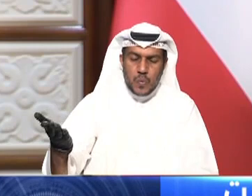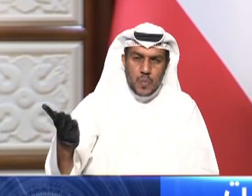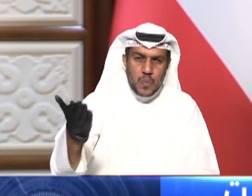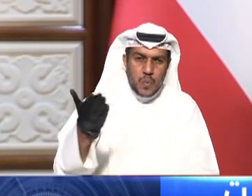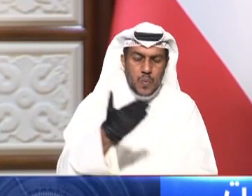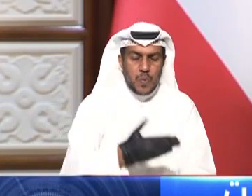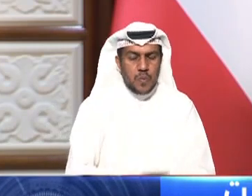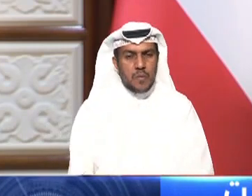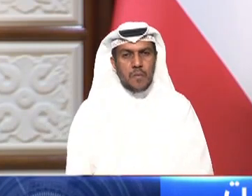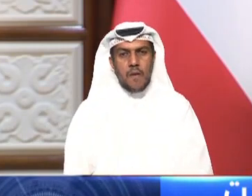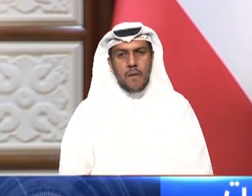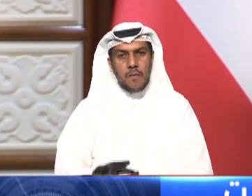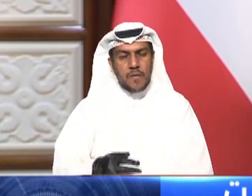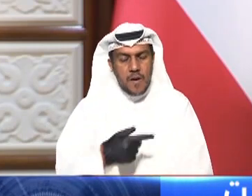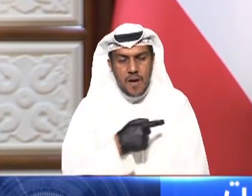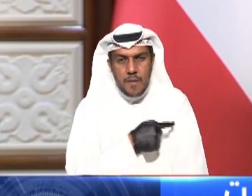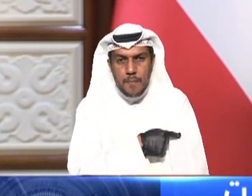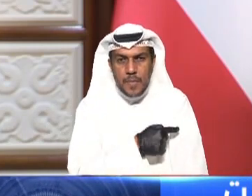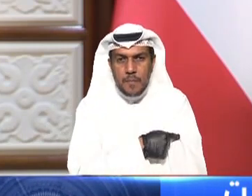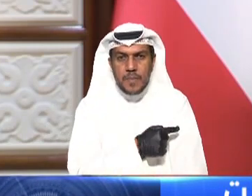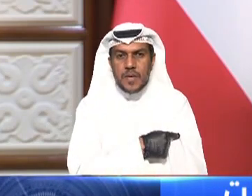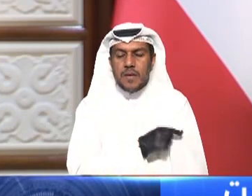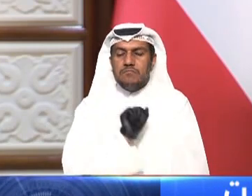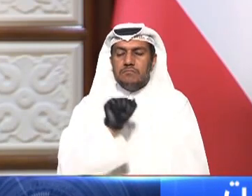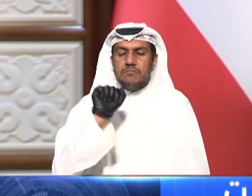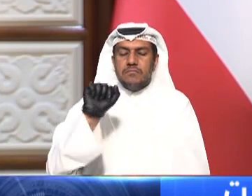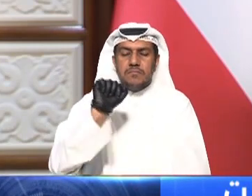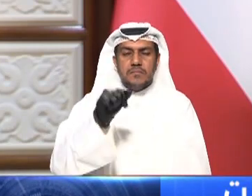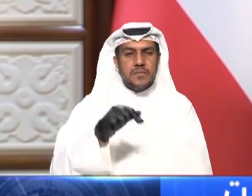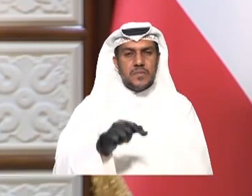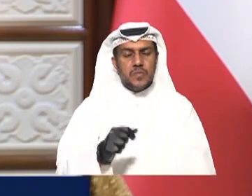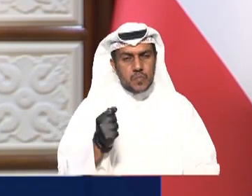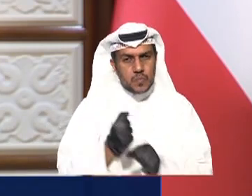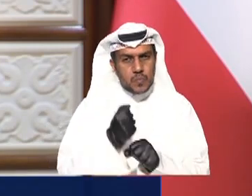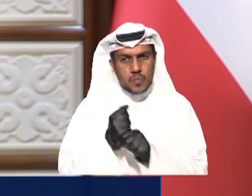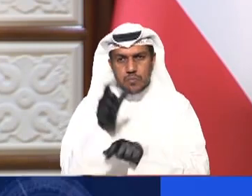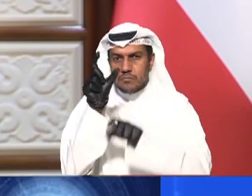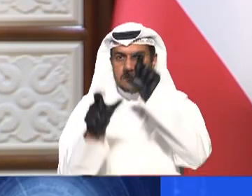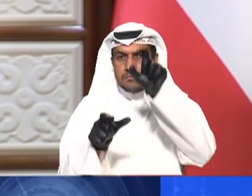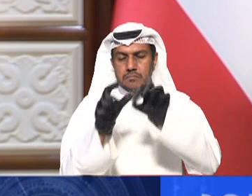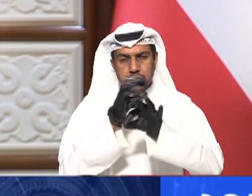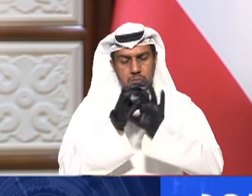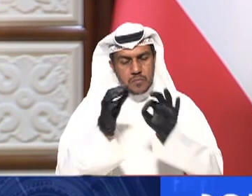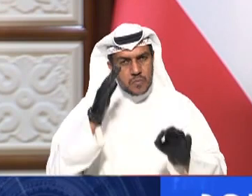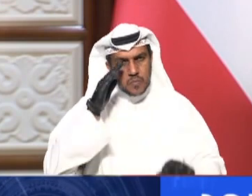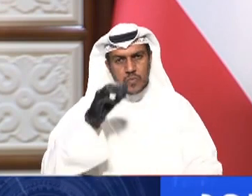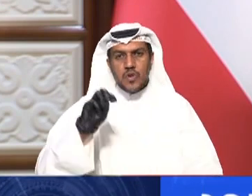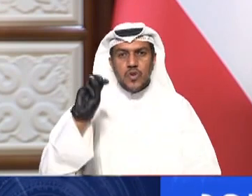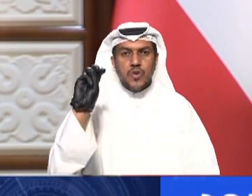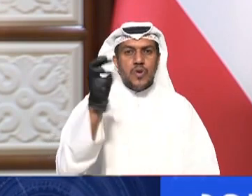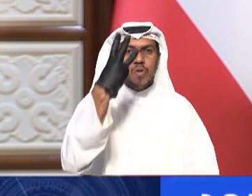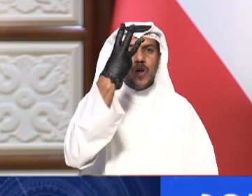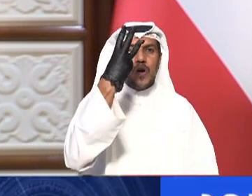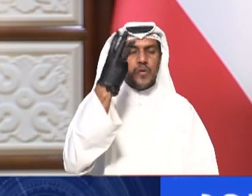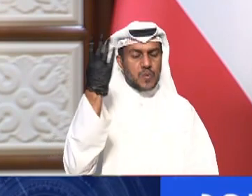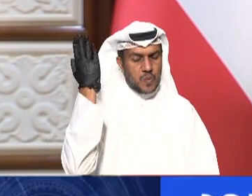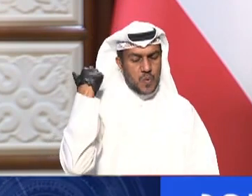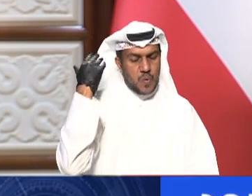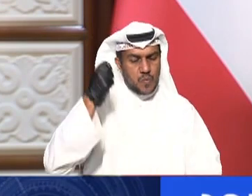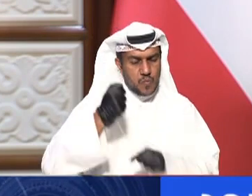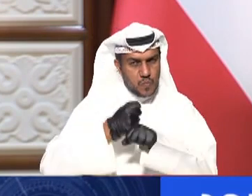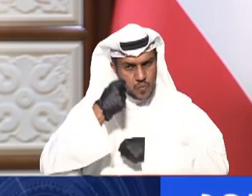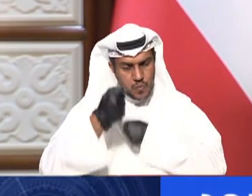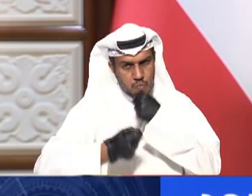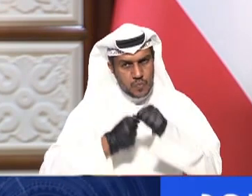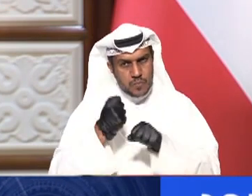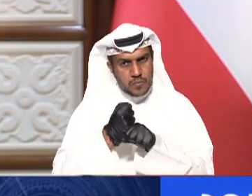ممرضين وفنيين وإداريين على الجهد الجبار اللي يقومون فيه على مدى 3 شهور الماضية من تشرين